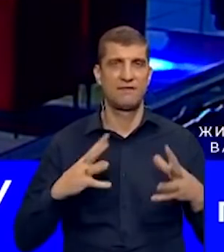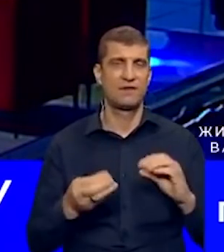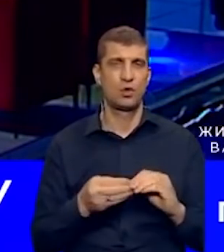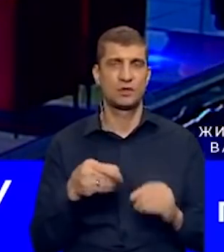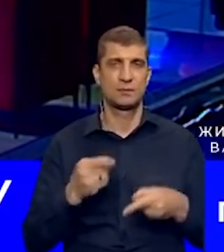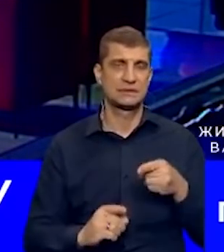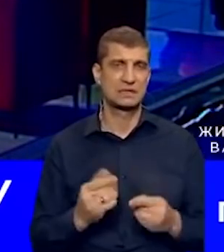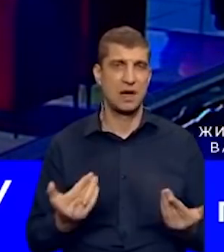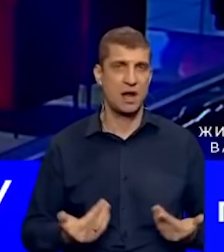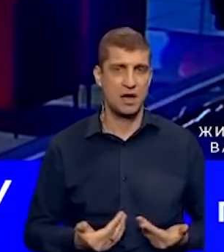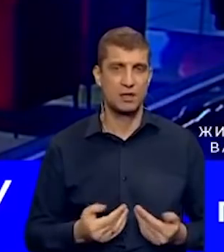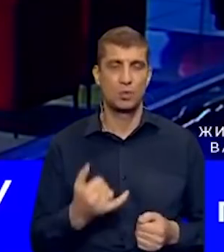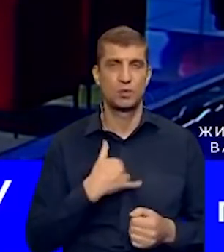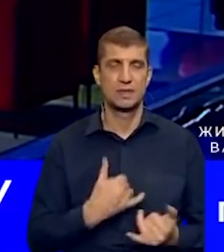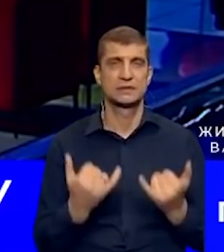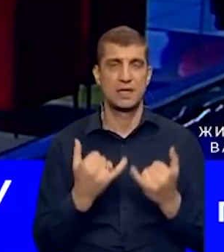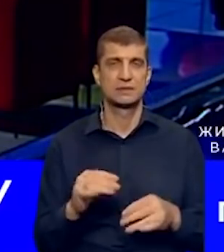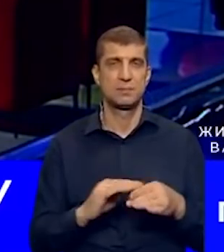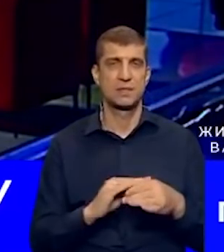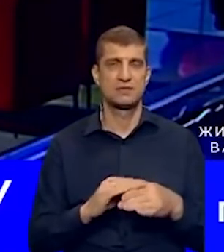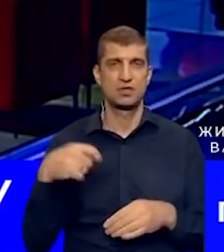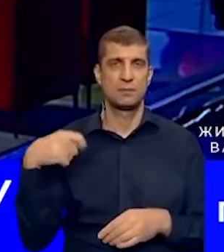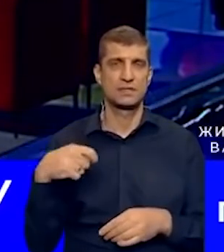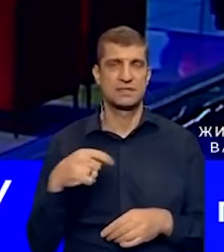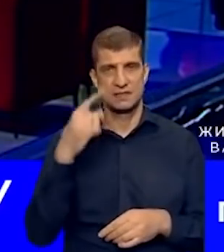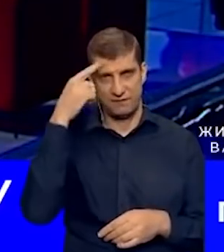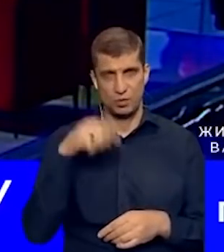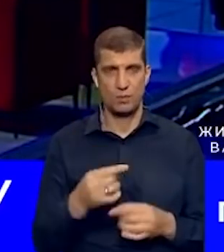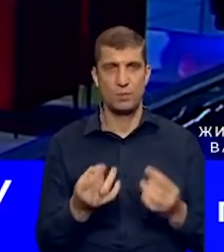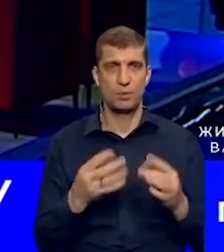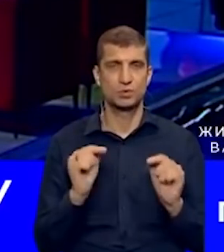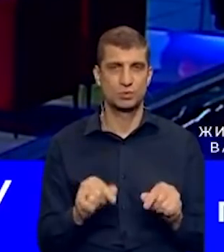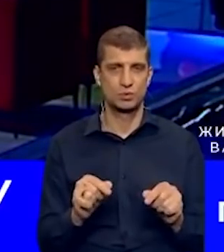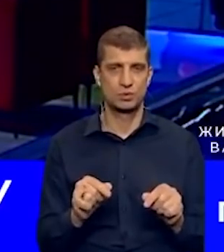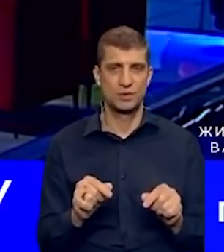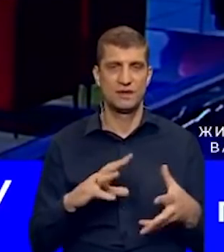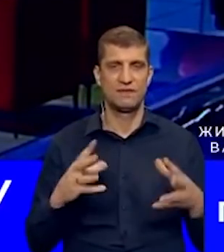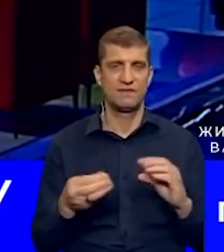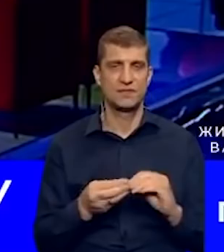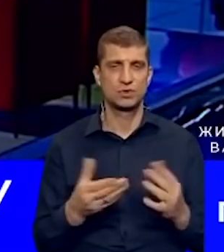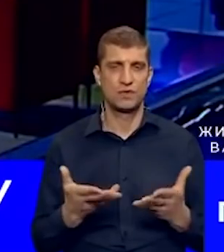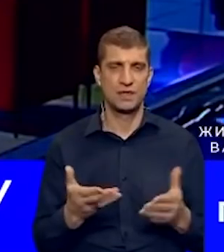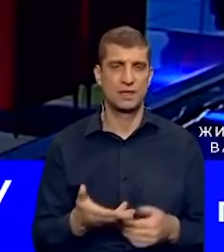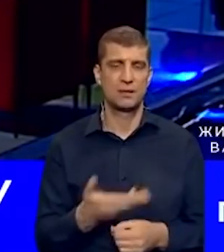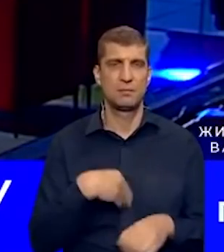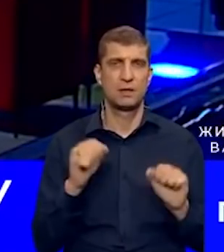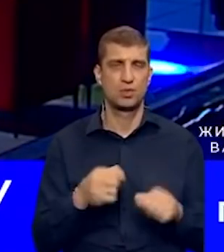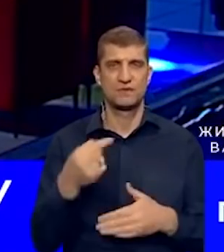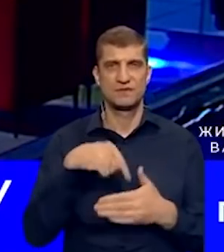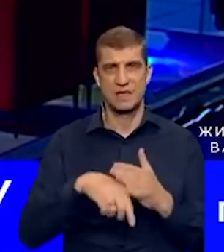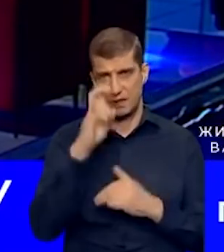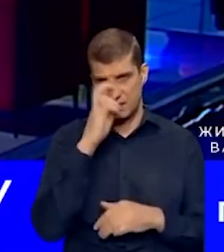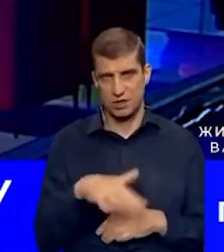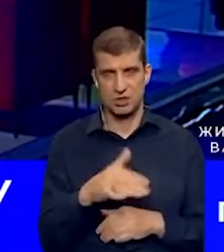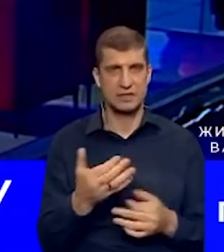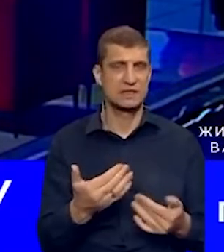нас наразі прізвище президента відоме. Тут просто висновок який. Тобто ми можемо всередині держави